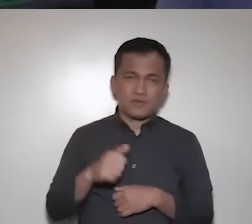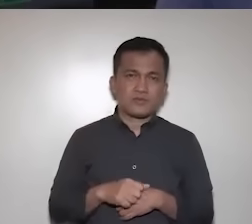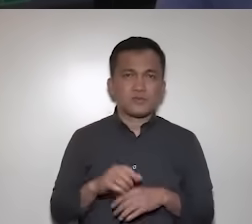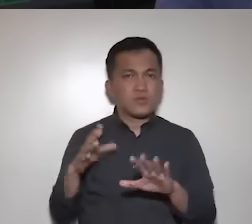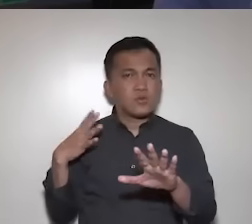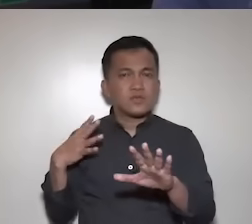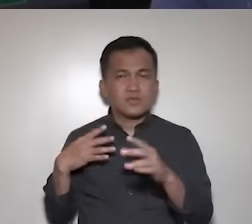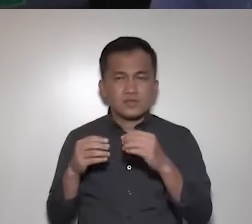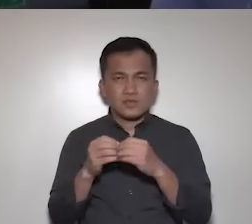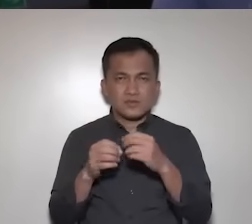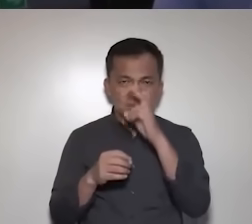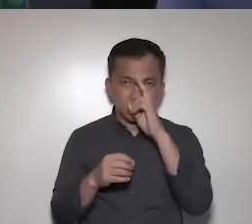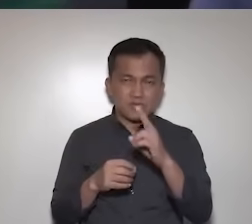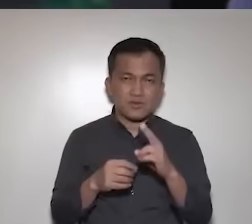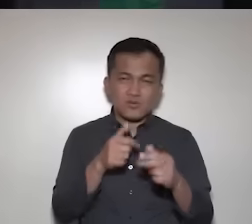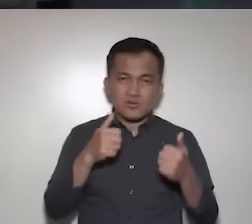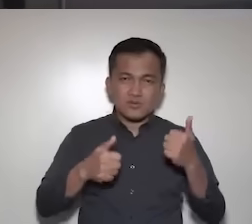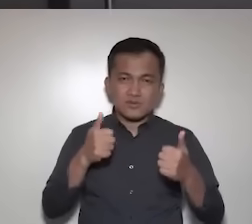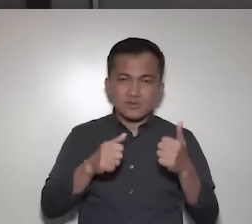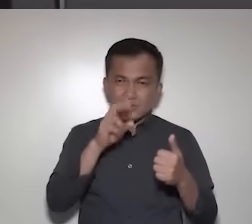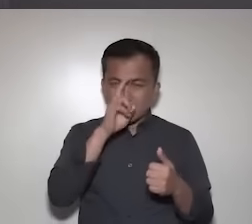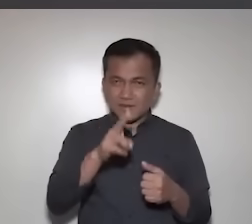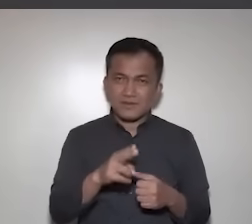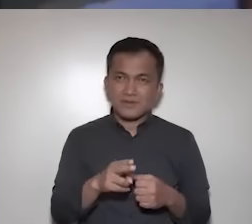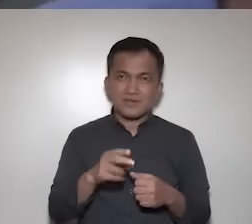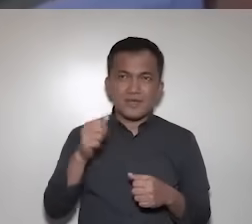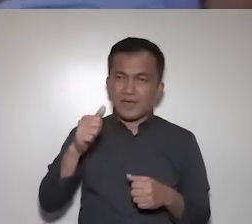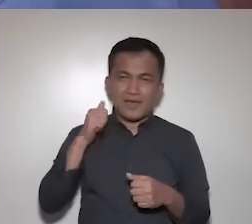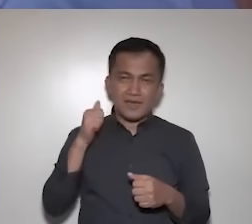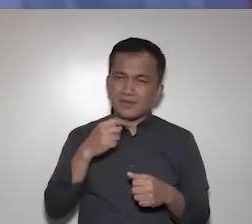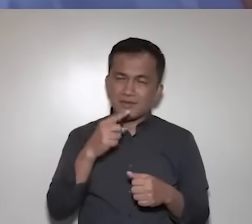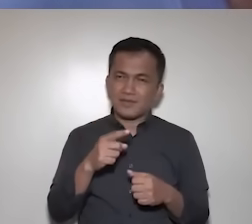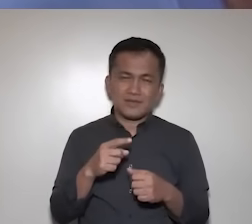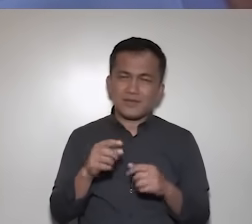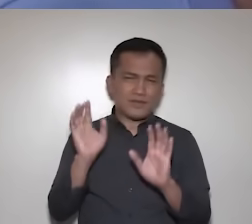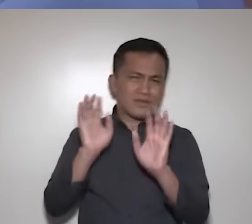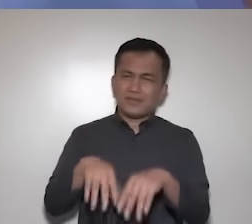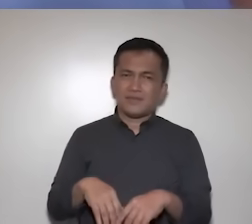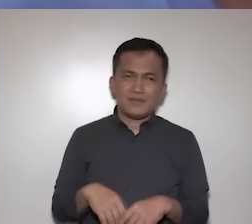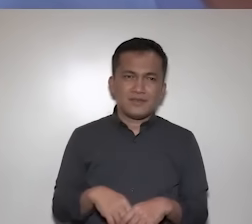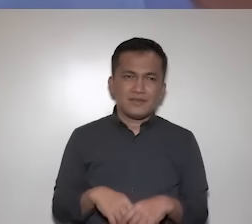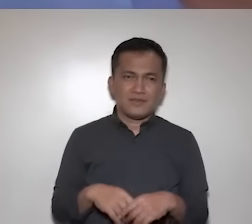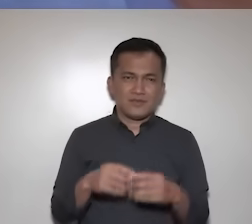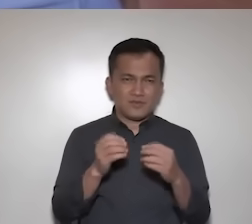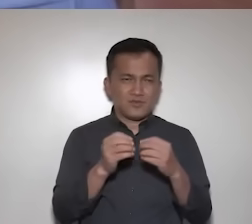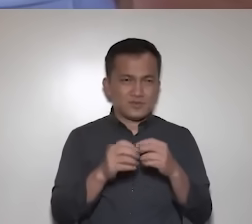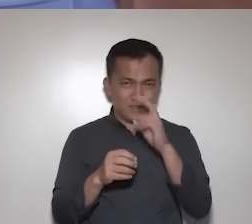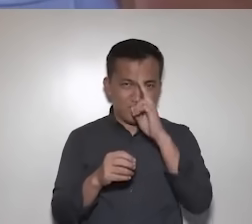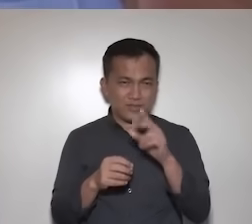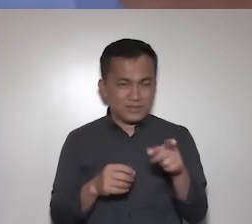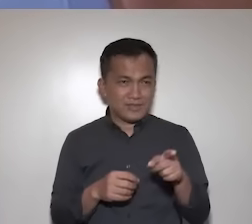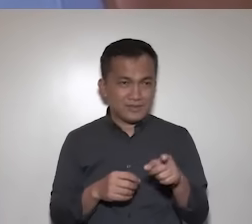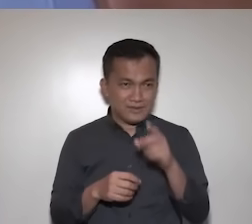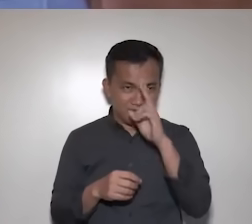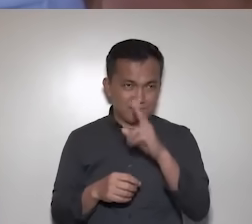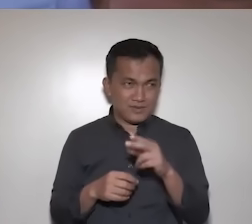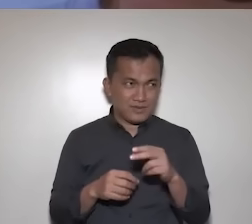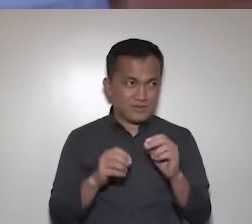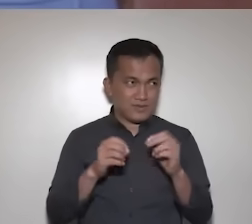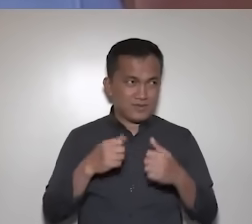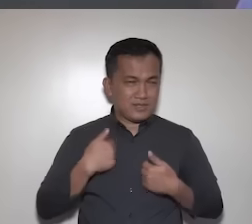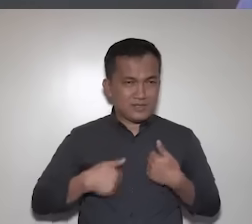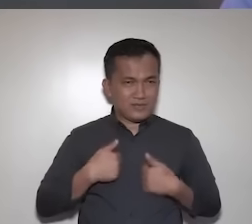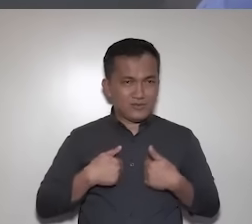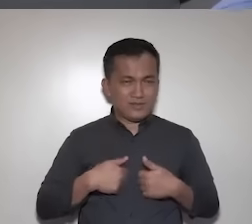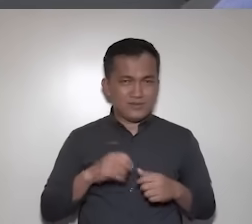lang, sino mas guwapo sa kanila? Ayun ko na, kahit mamatay pa yung mga anak ko, sir, sir, wala ha? Po yan. Mas guwapo yan kasi. Papayag ka ba? Walang ligo-ligo